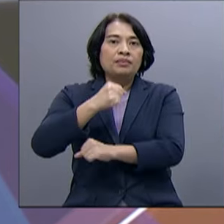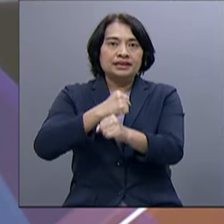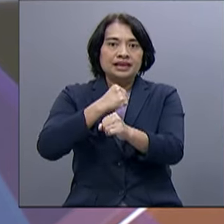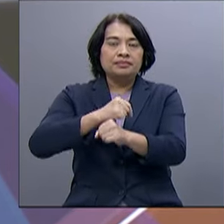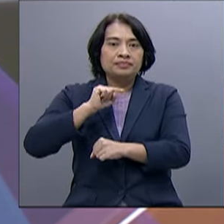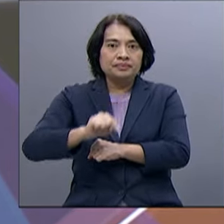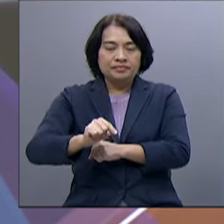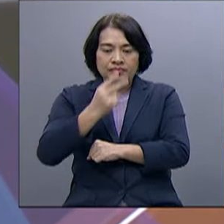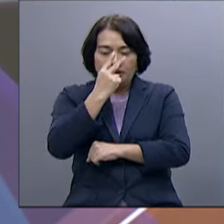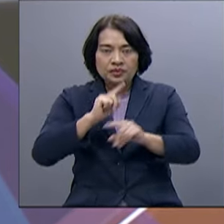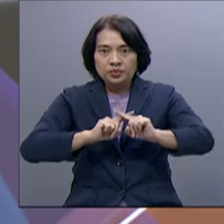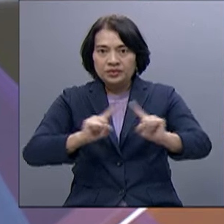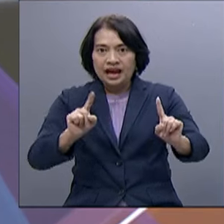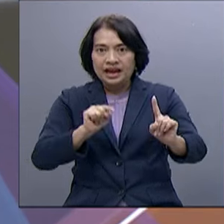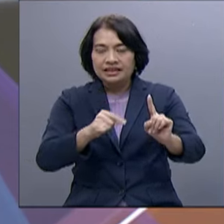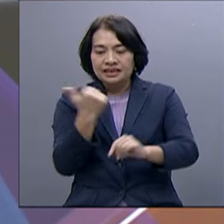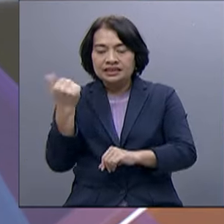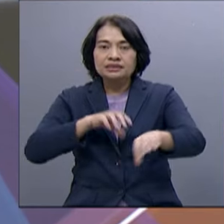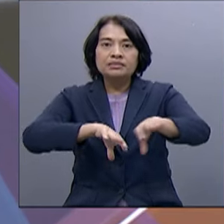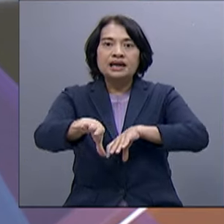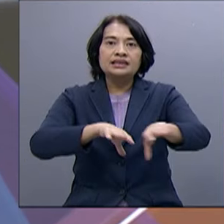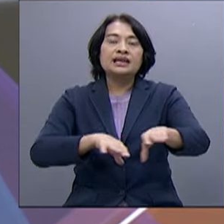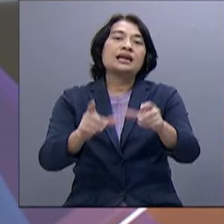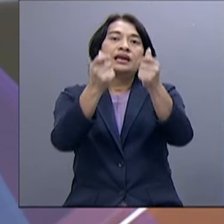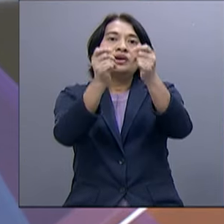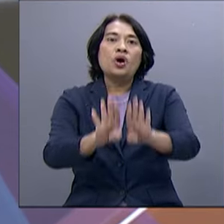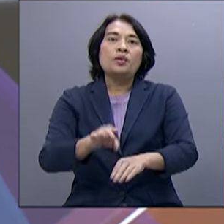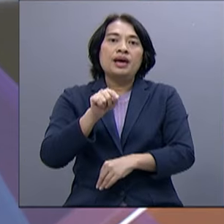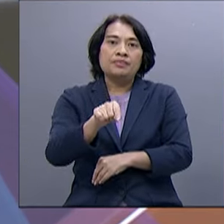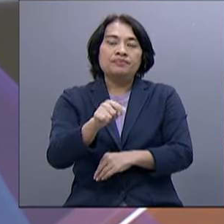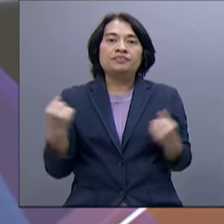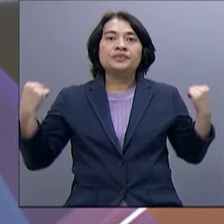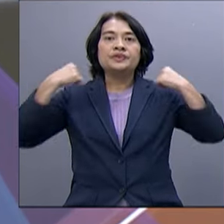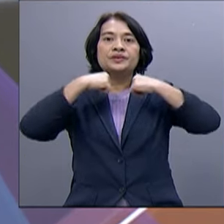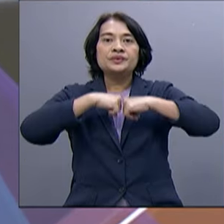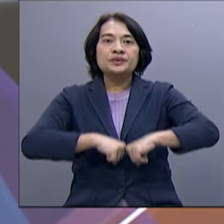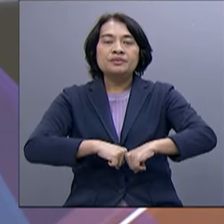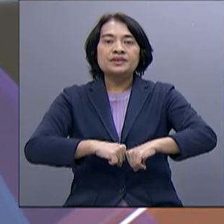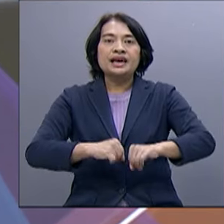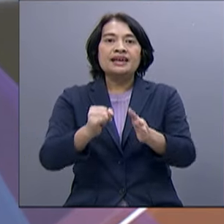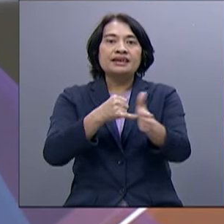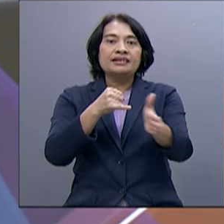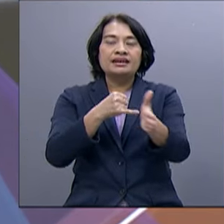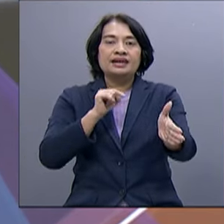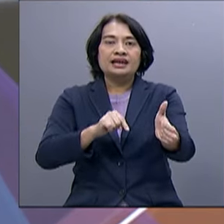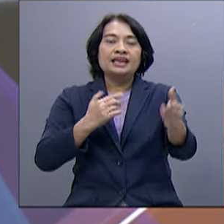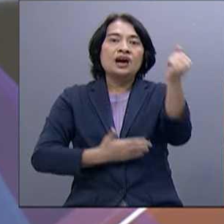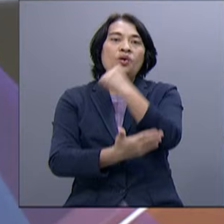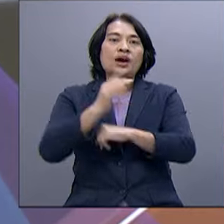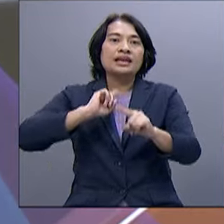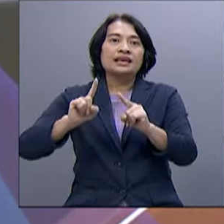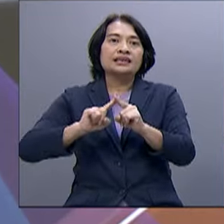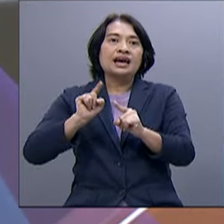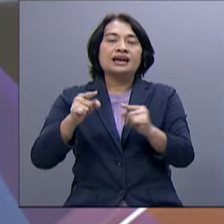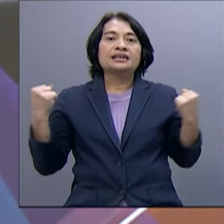ำใครมาออกแบบจัดเรียงวางใหม่ดีไซน์เป็นเครื่องแต่งกายที่สวมใส่ง่ายแล้วก็ใส่ได้ในหลายโอกาสเลยเริ่ม